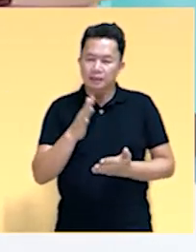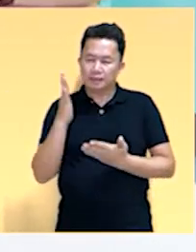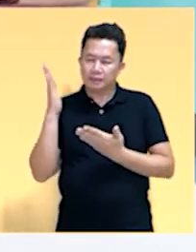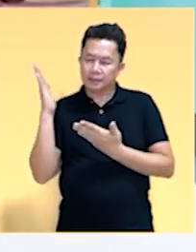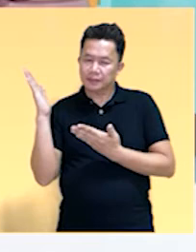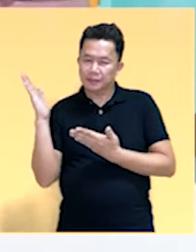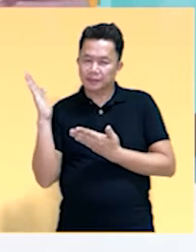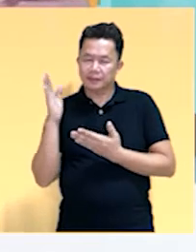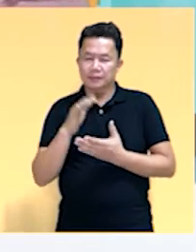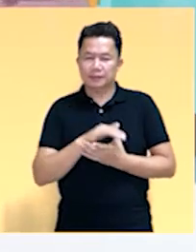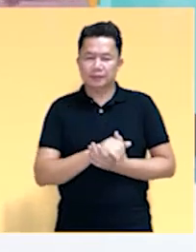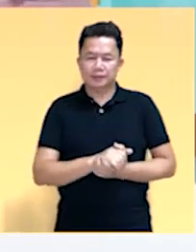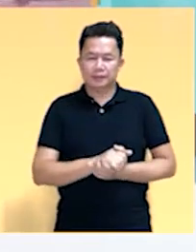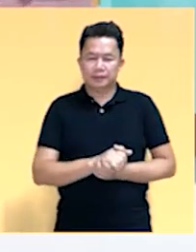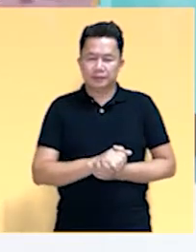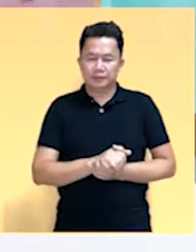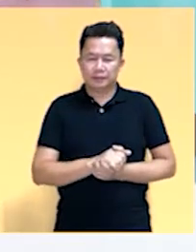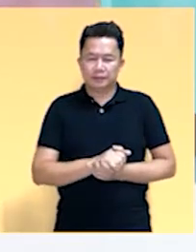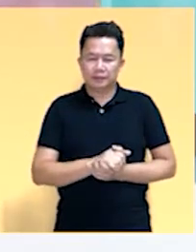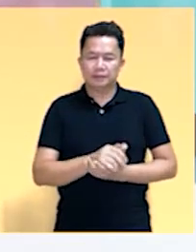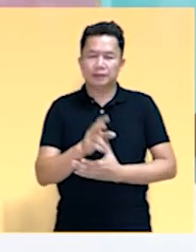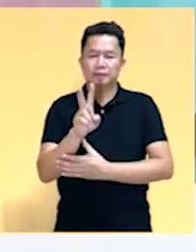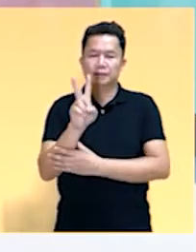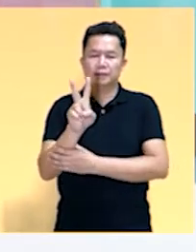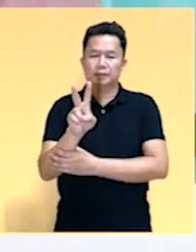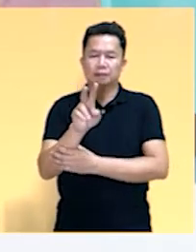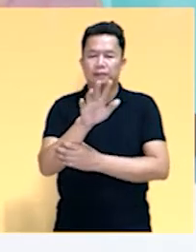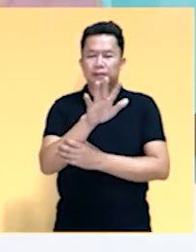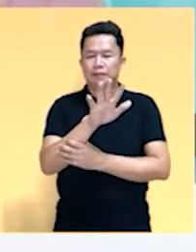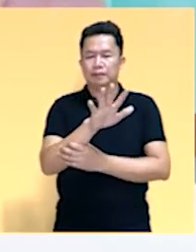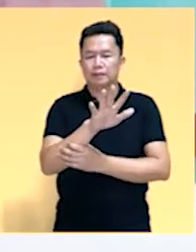Ganito ba ang nagawa ninyo?